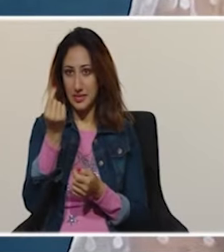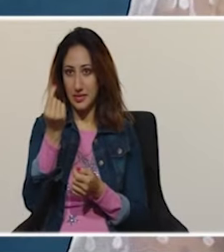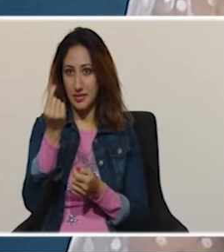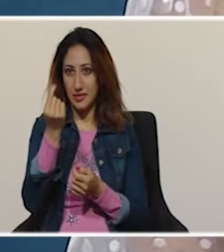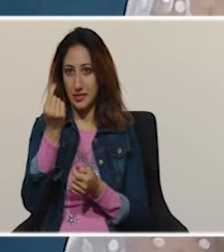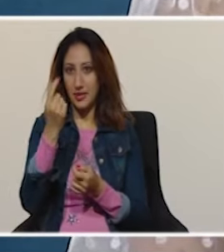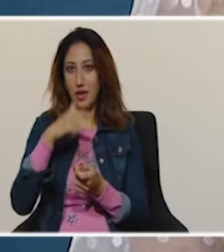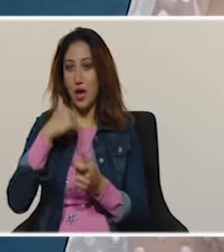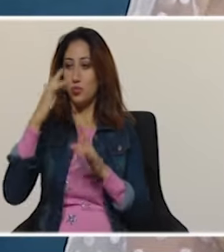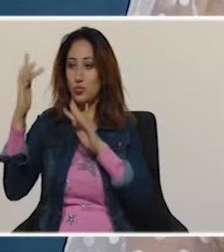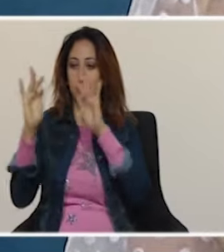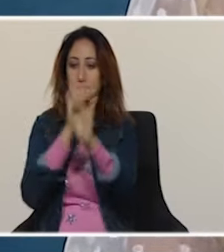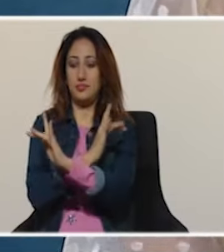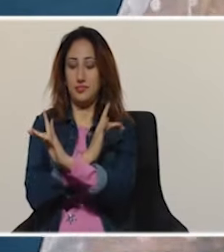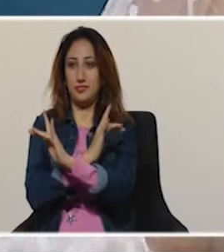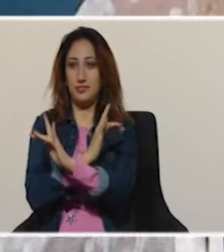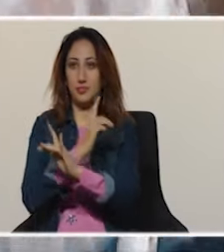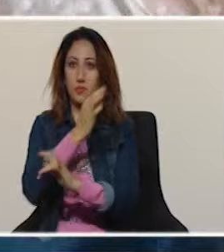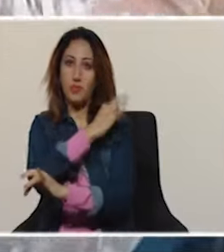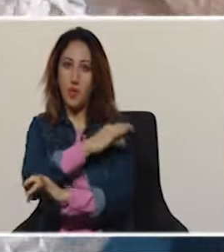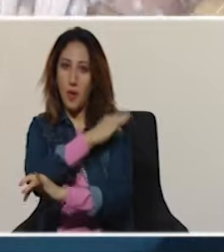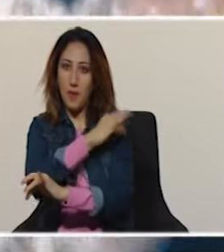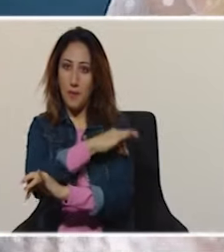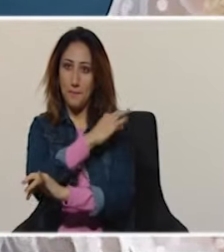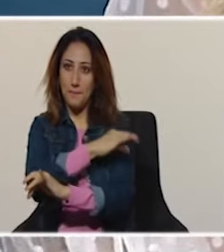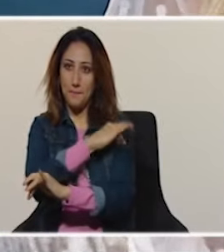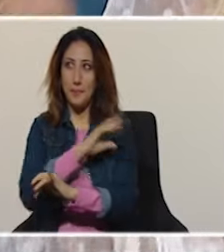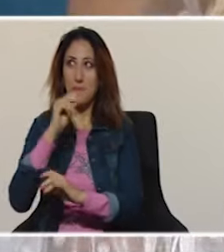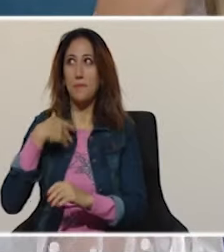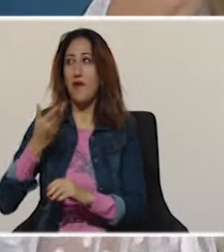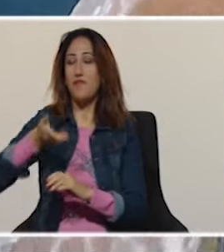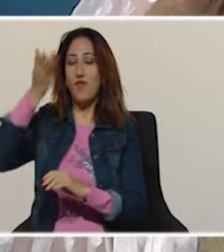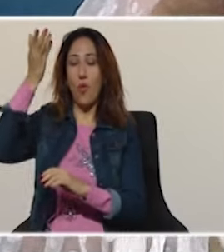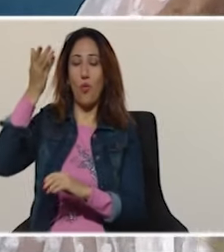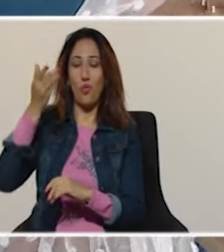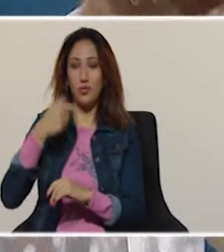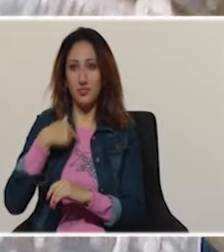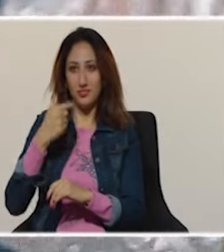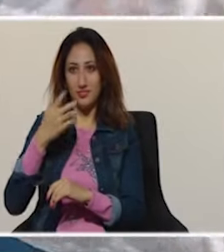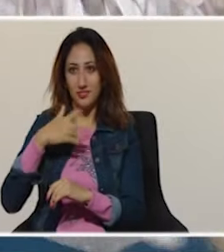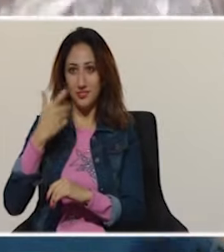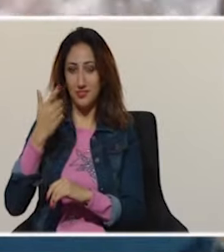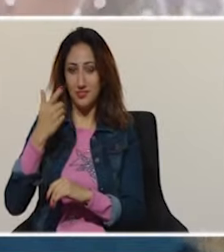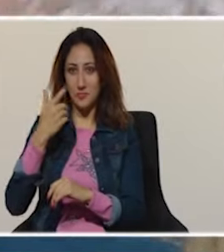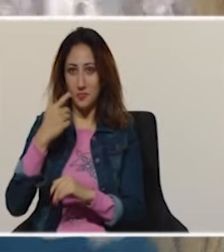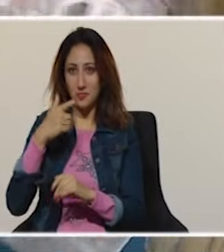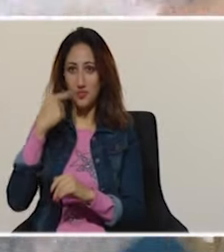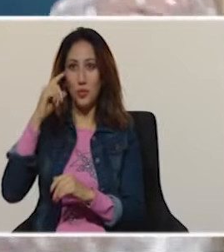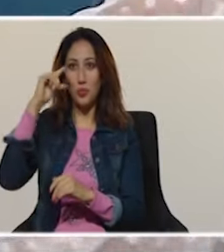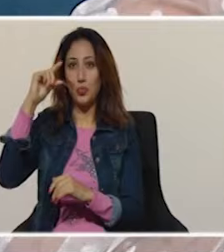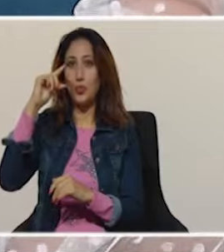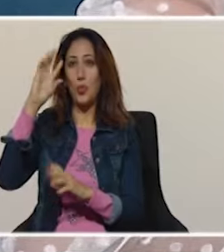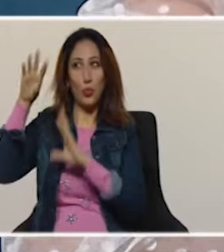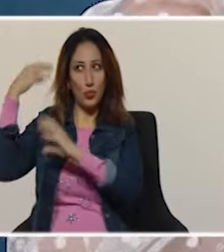أجرب الكرسي ده، لأنه الكرسي ده هحس إن أنا دكتورة، هتوفر عليا 4 سنين بالثيسيس بالدكتوراه بكل